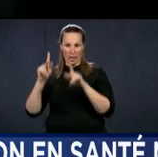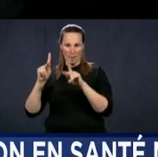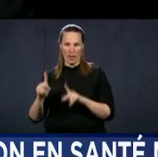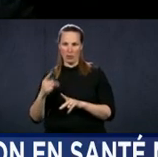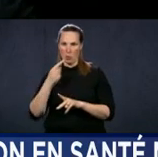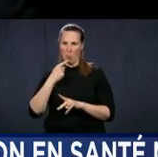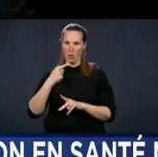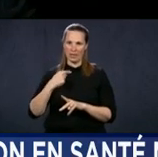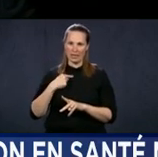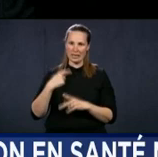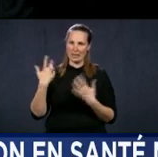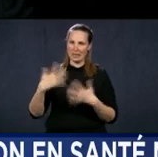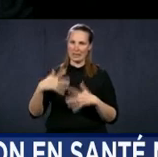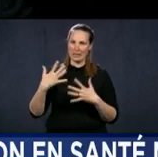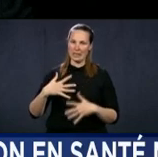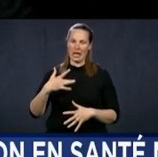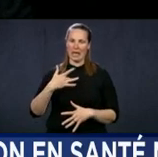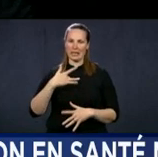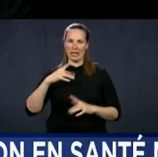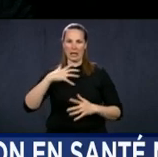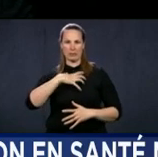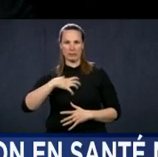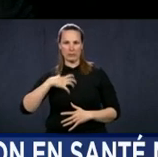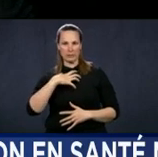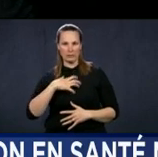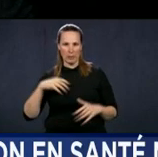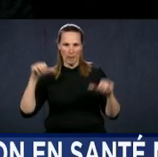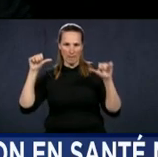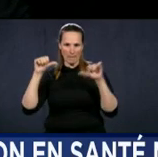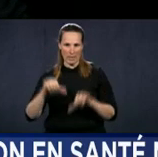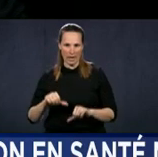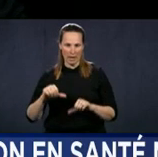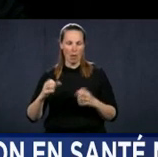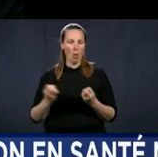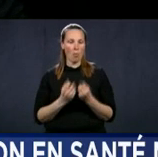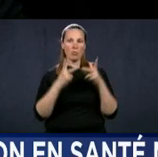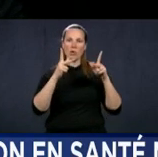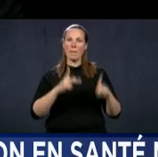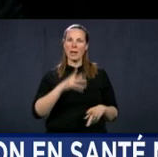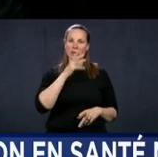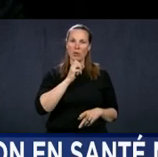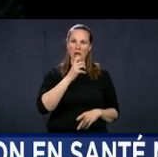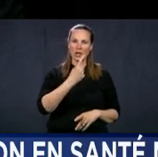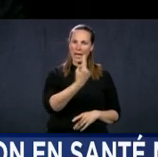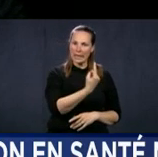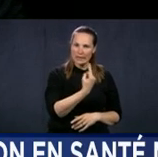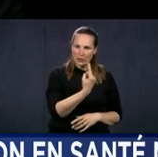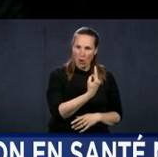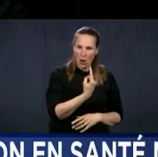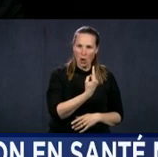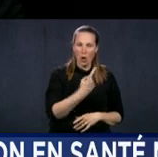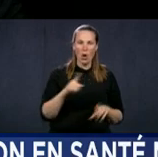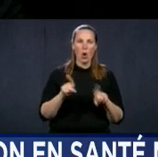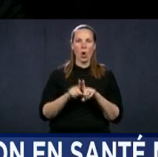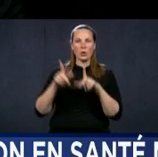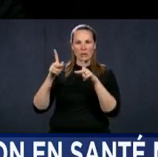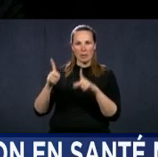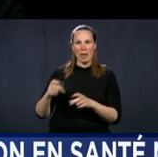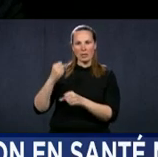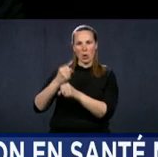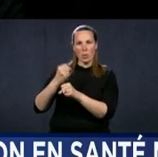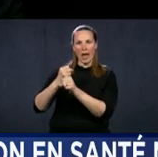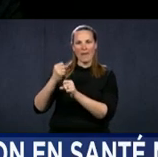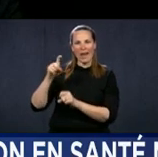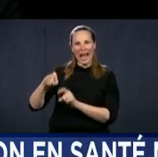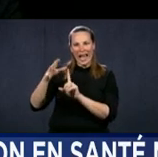qu'avant la crise sanitaire. On a beaucoup d'aînés qui vivent de l'isolement, beaucoup de travailleurs essentiels qui vivent de l'anxiété et